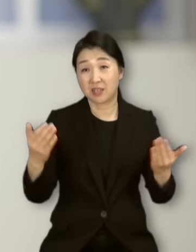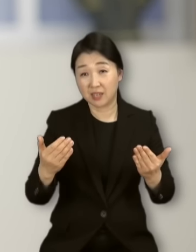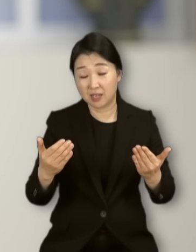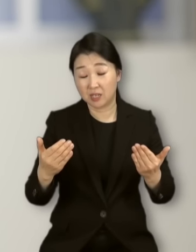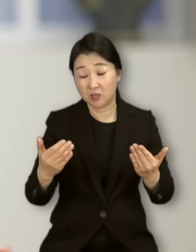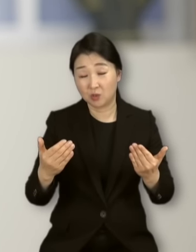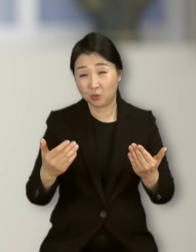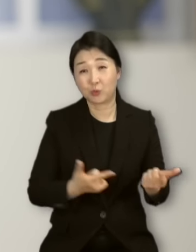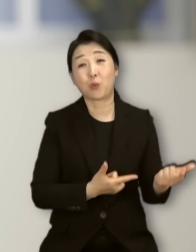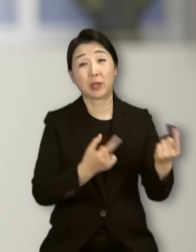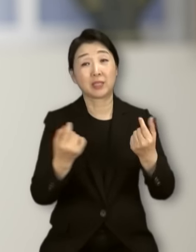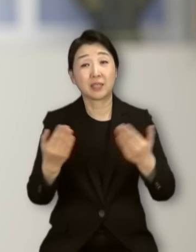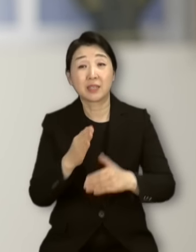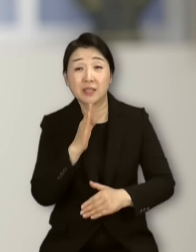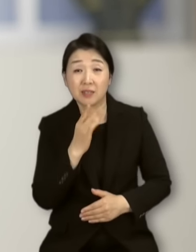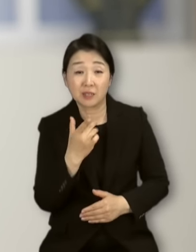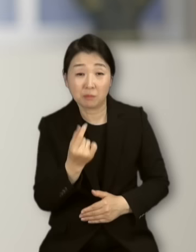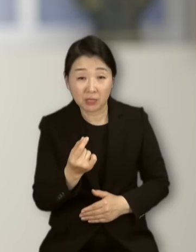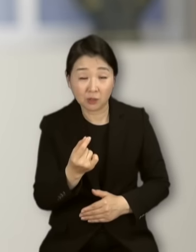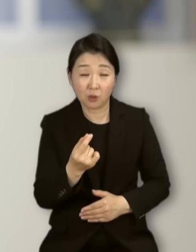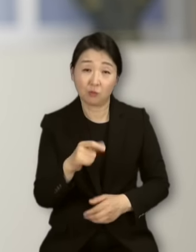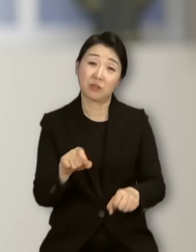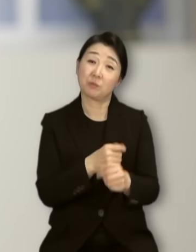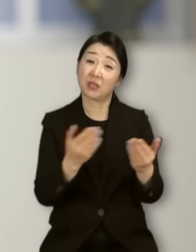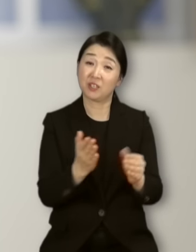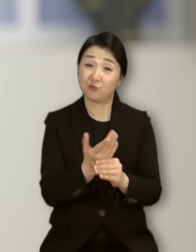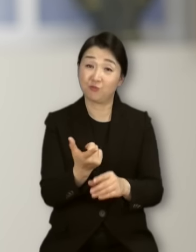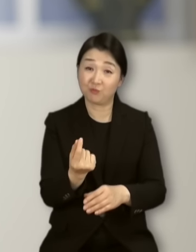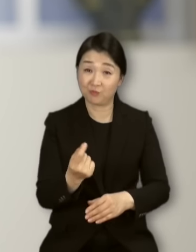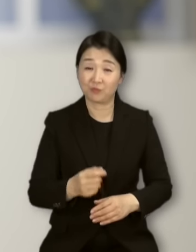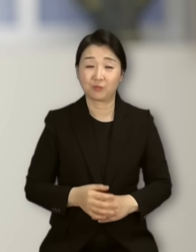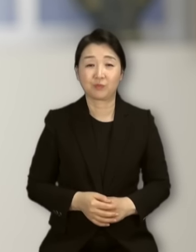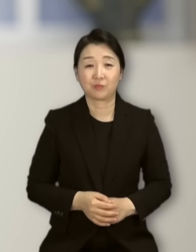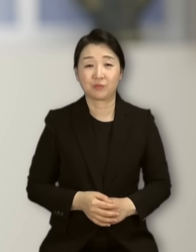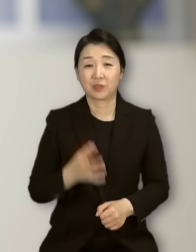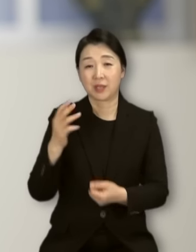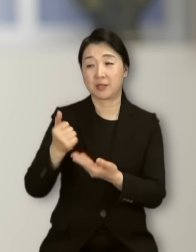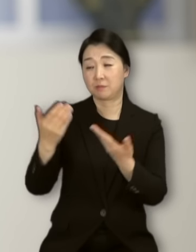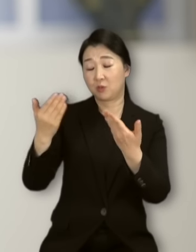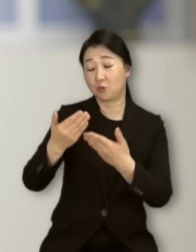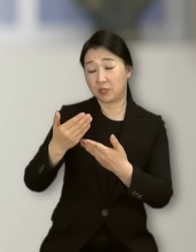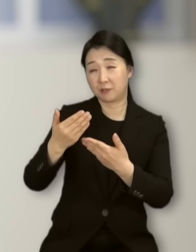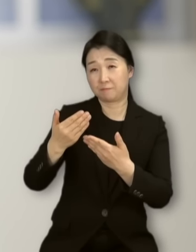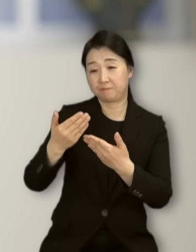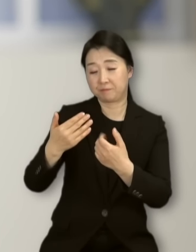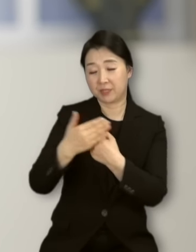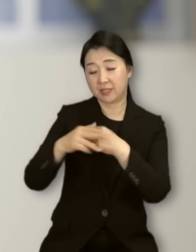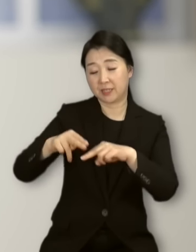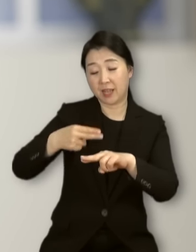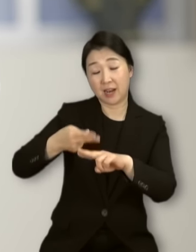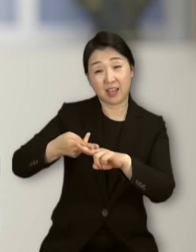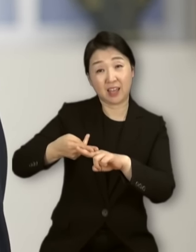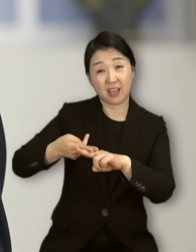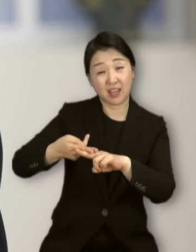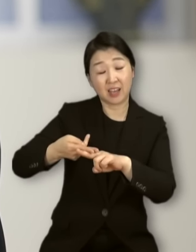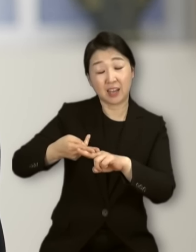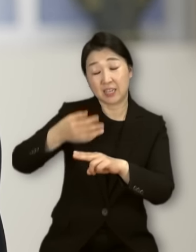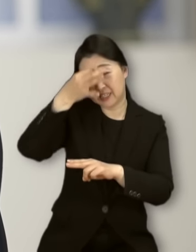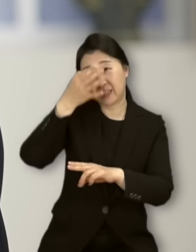하나님이 주신 달란트 다 이제 다 다른데 이거를 내려놓는 순간 어 하나님이 정말 이게